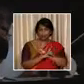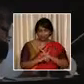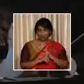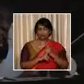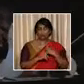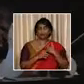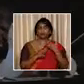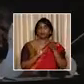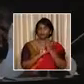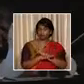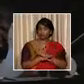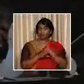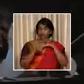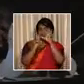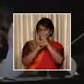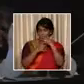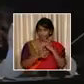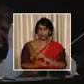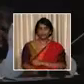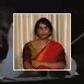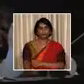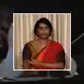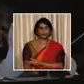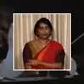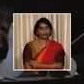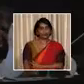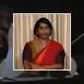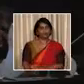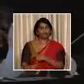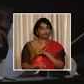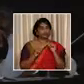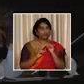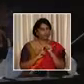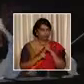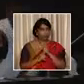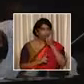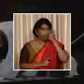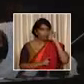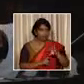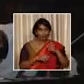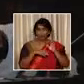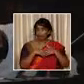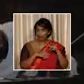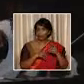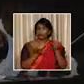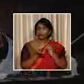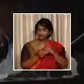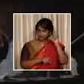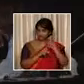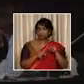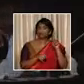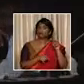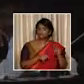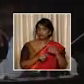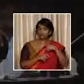நகரிலே இவ்வாறான இந்த எரிகுண்டுகளுக்குள்ளான பெண் சாட்சியமாக இருக்கின்றார். பல பேர் இவ்வாறு இந்த மண்ணிலே இந்த எரிகுண்டுகளுக்குள்ளானவர்கள்